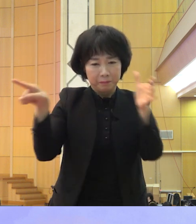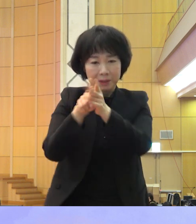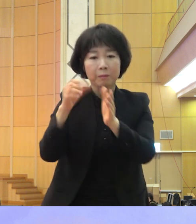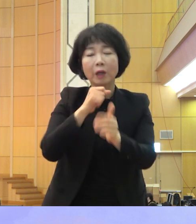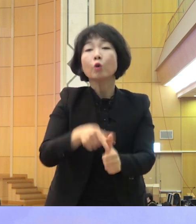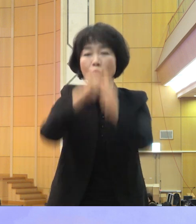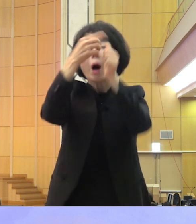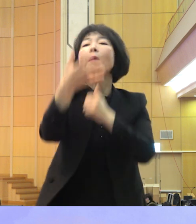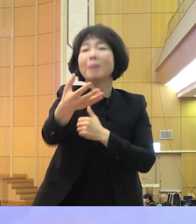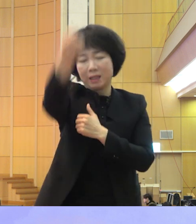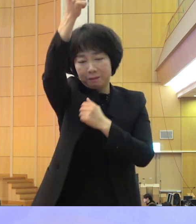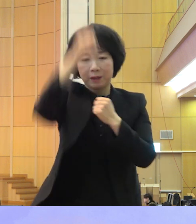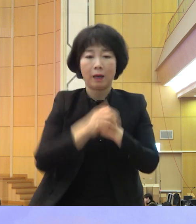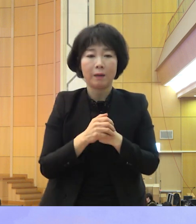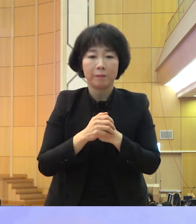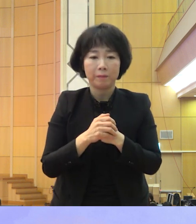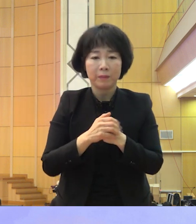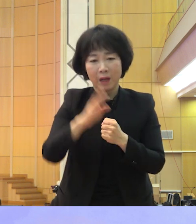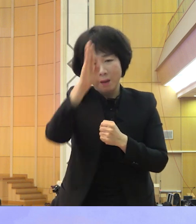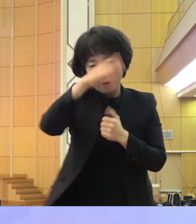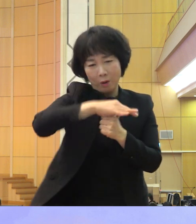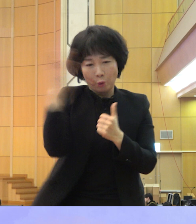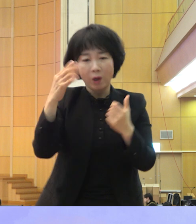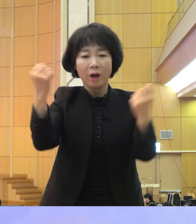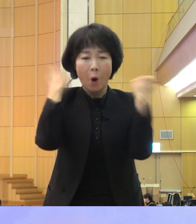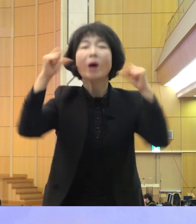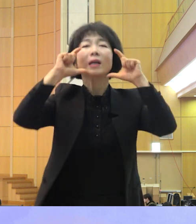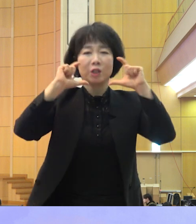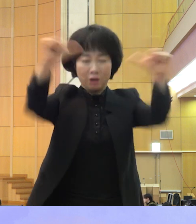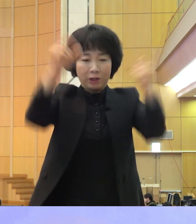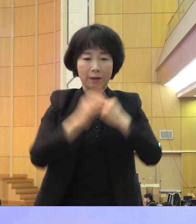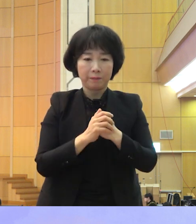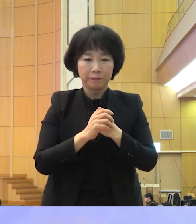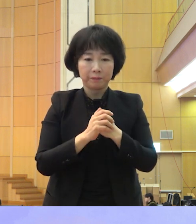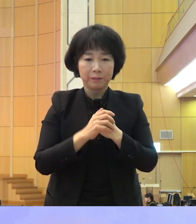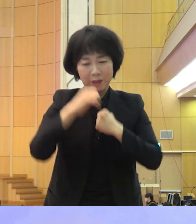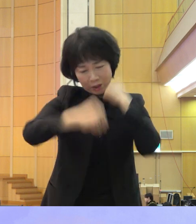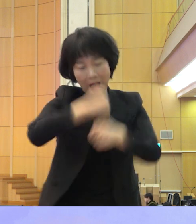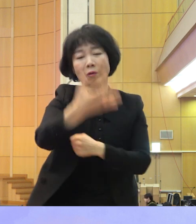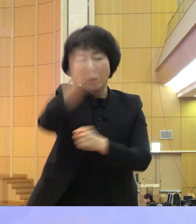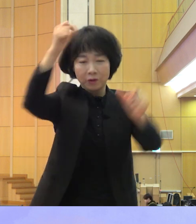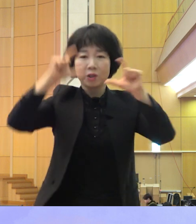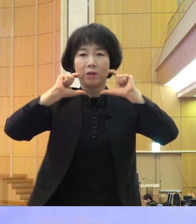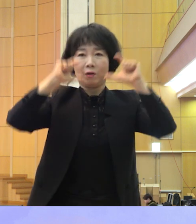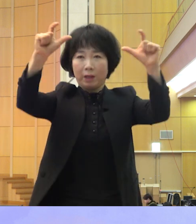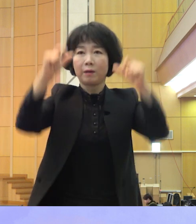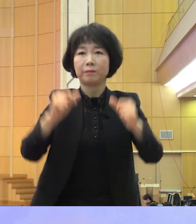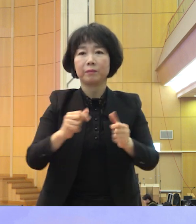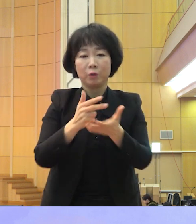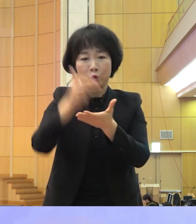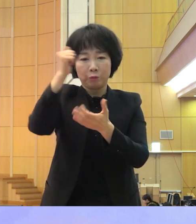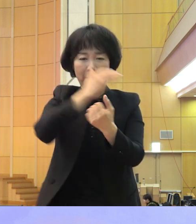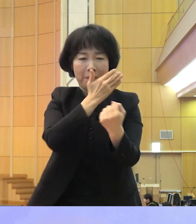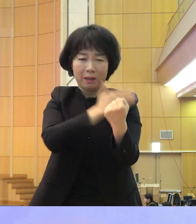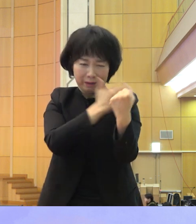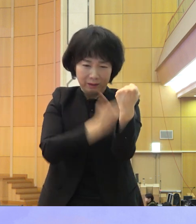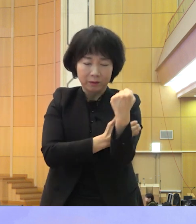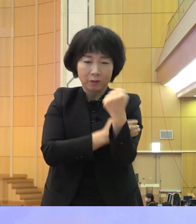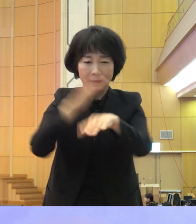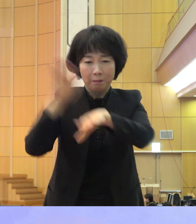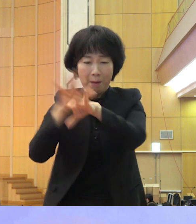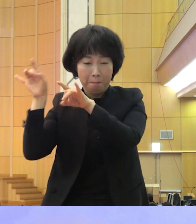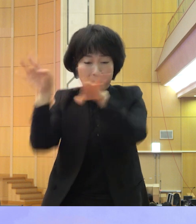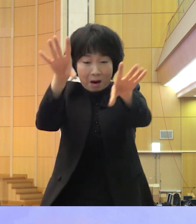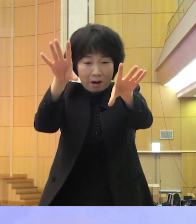믿음으로 구원받나니 내 병에서 놓일지어다. 자유를 얻을지어다. 주님의 능력의 손이